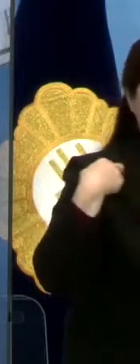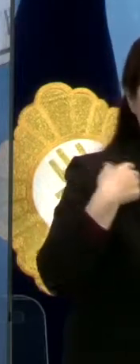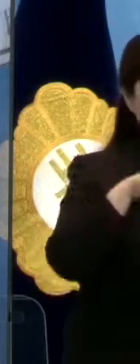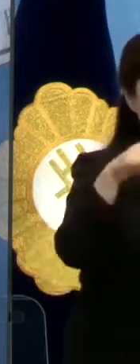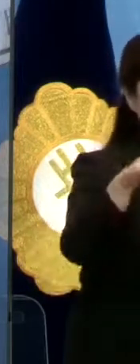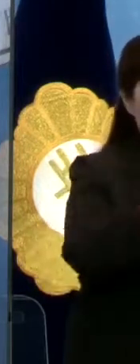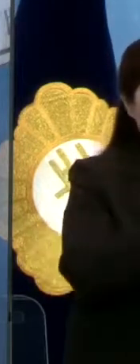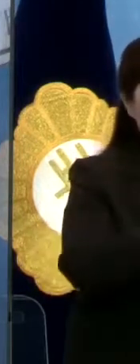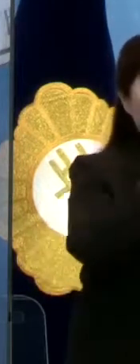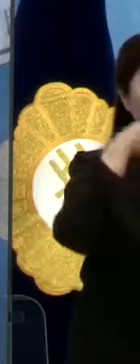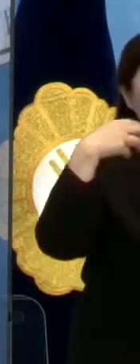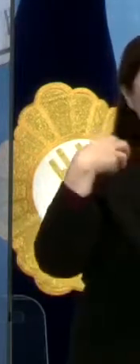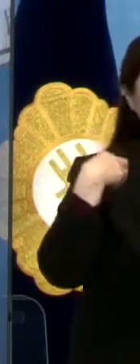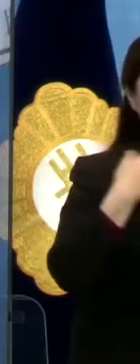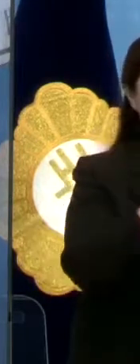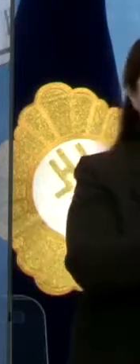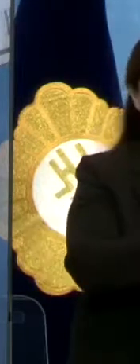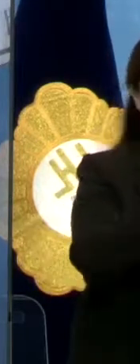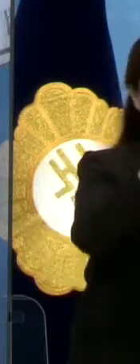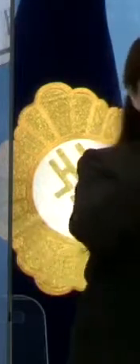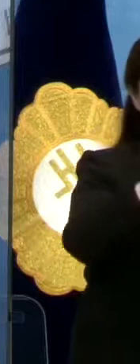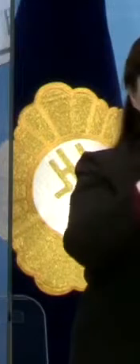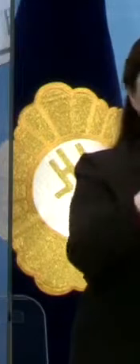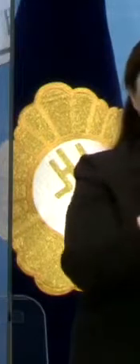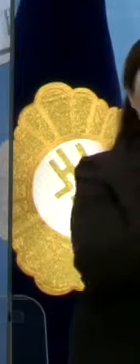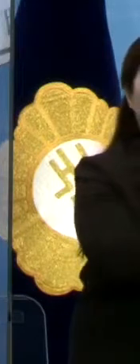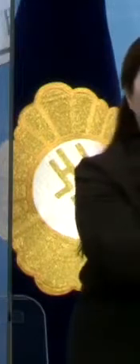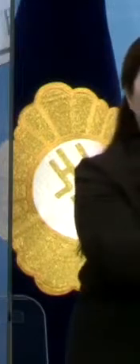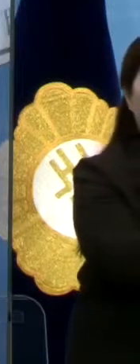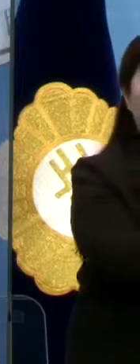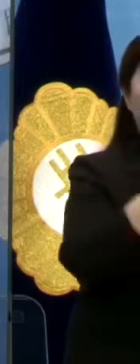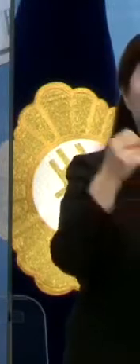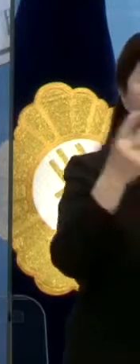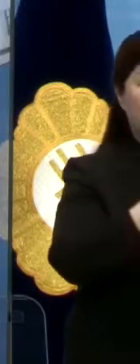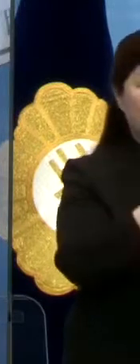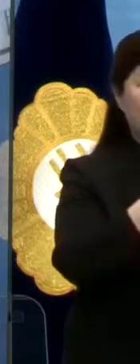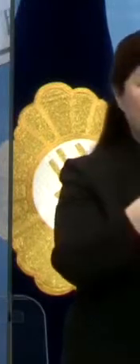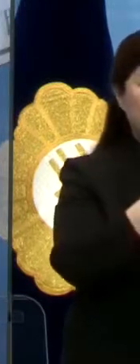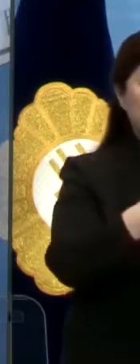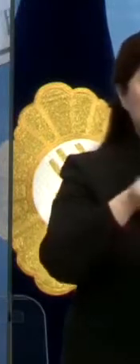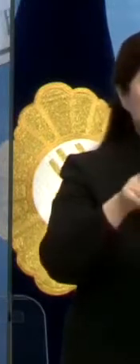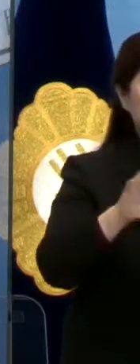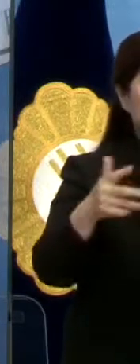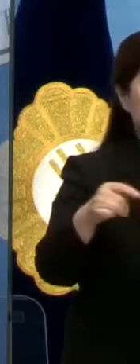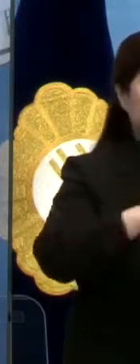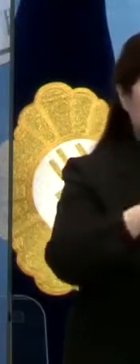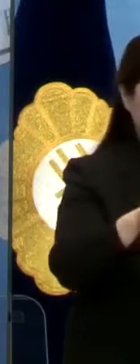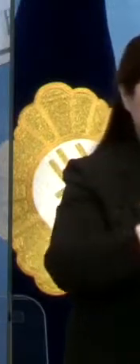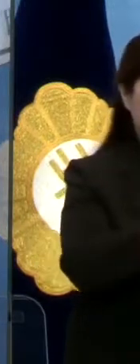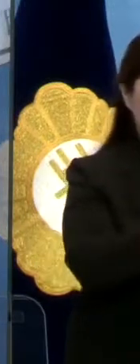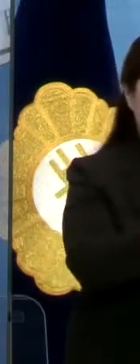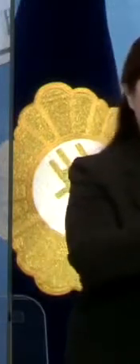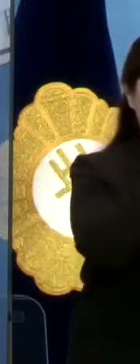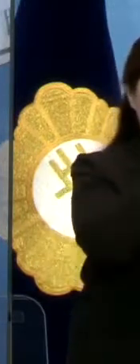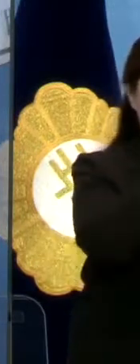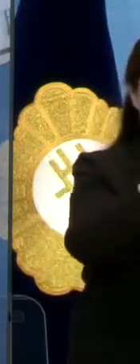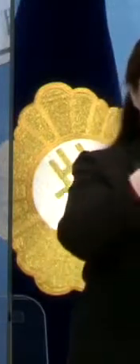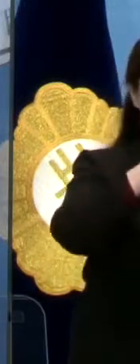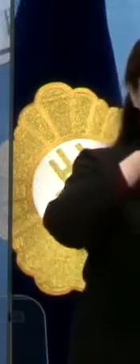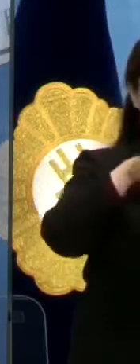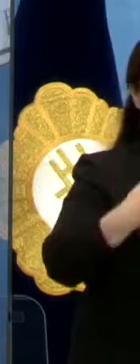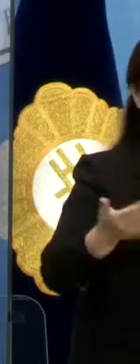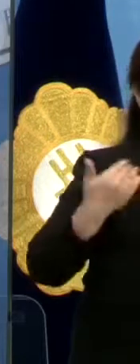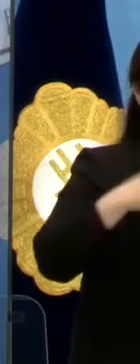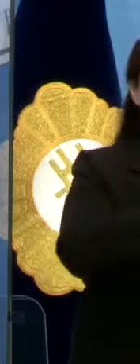군수님 그리고 이낙연 대표님 그리고 지금 국정원장으로 가 계시는 박지원